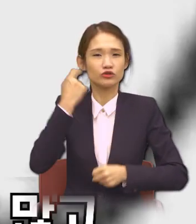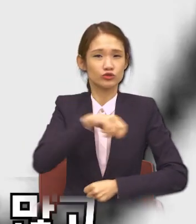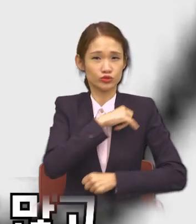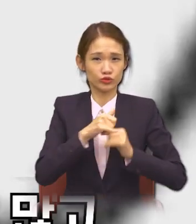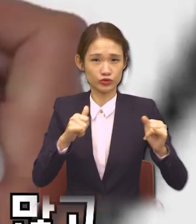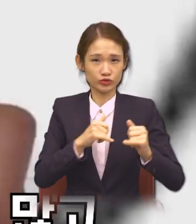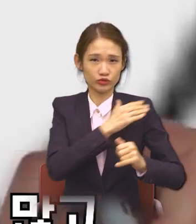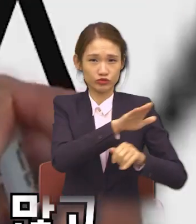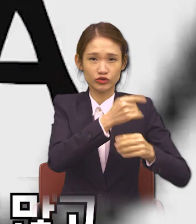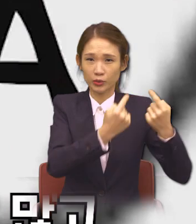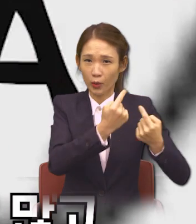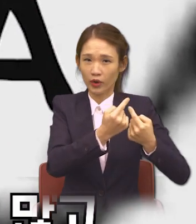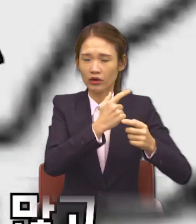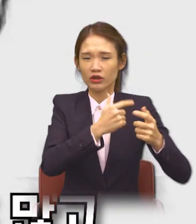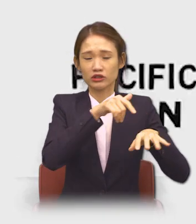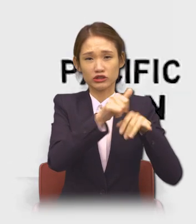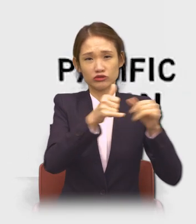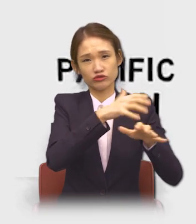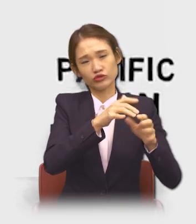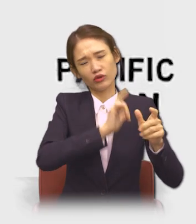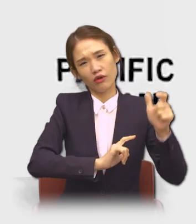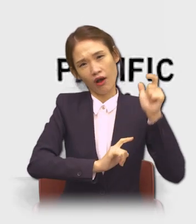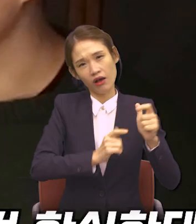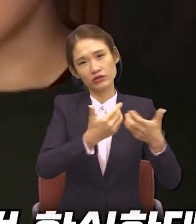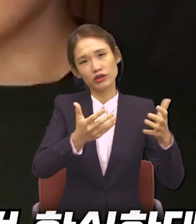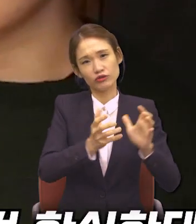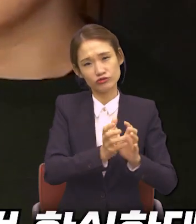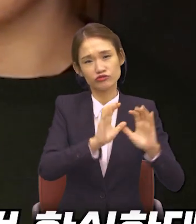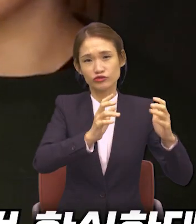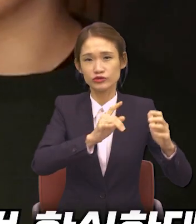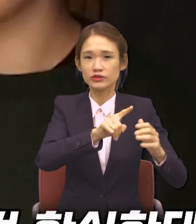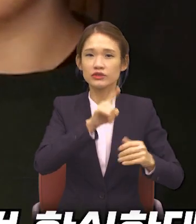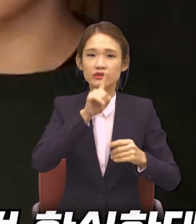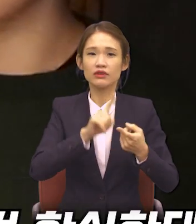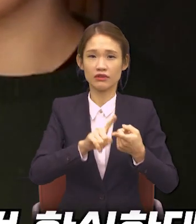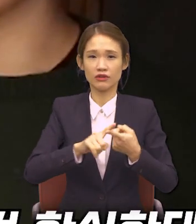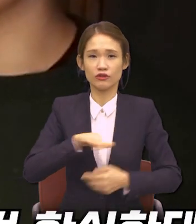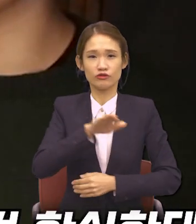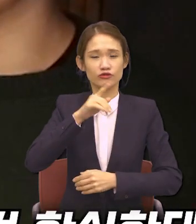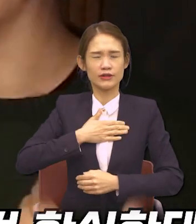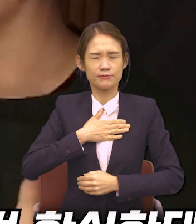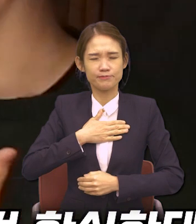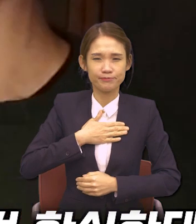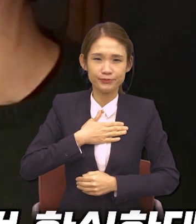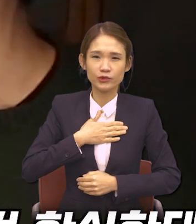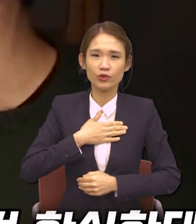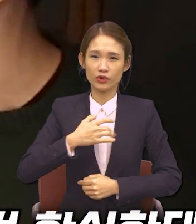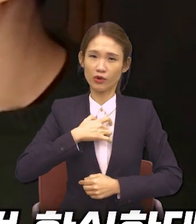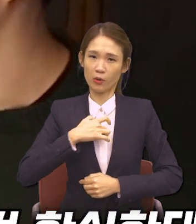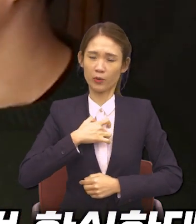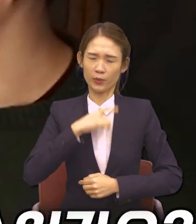사실 저희보다 인구도 많고 강대국인데 그들에 대한 우리의 정서는 혐오인